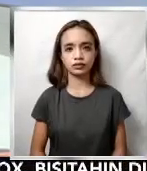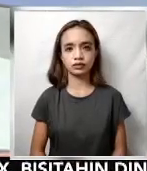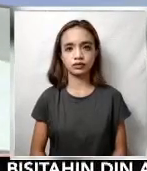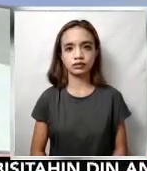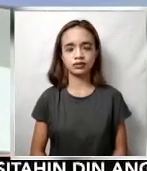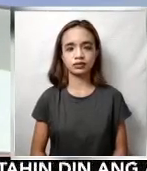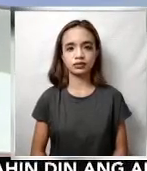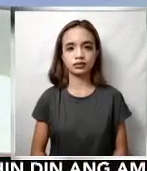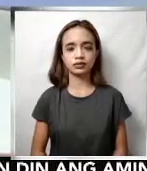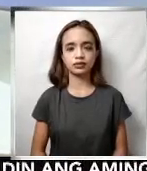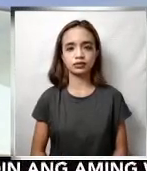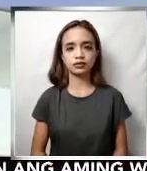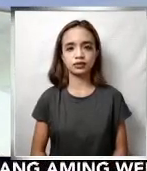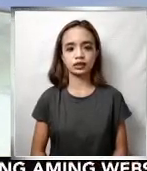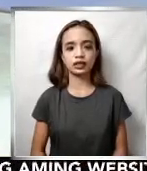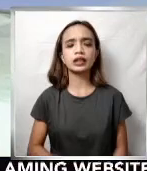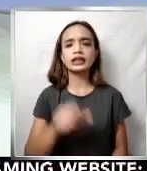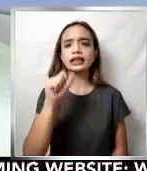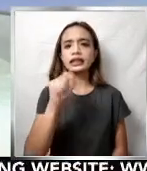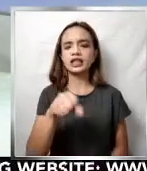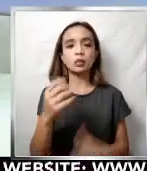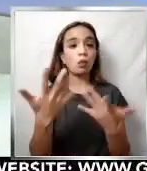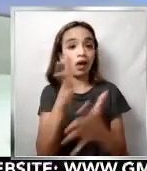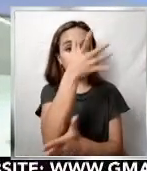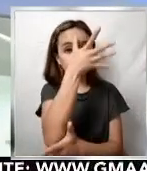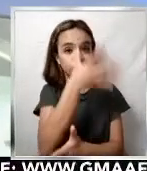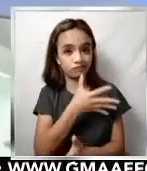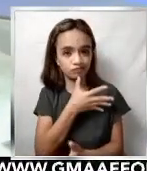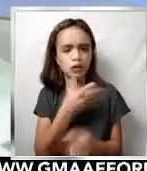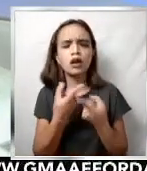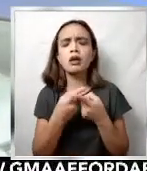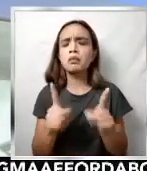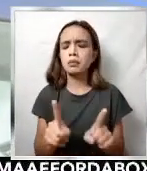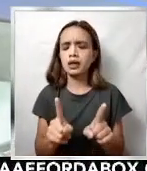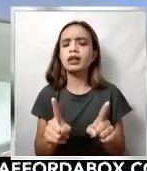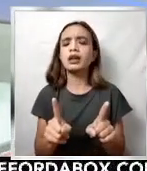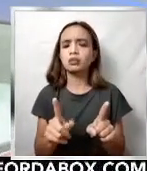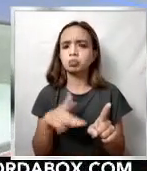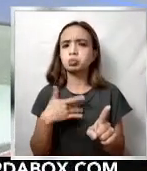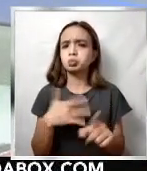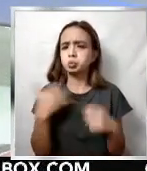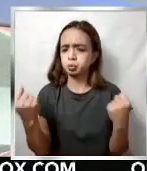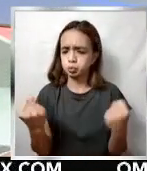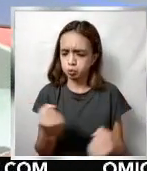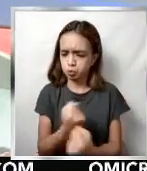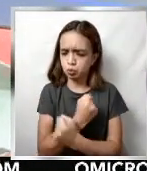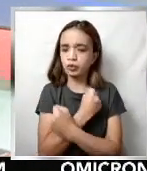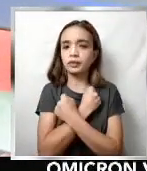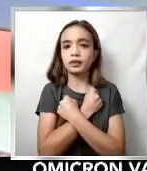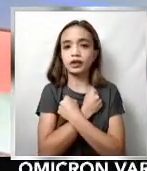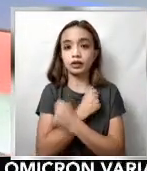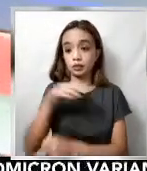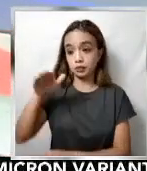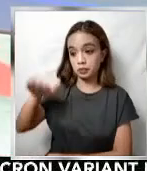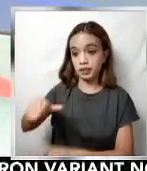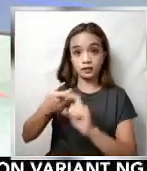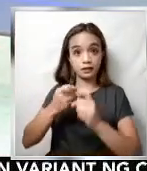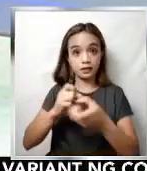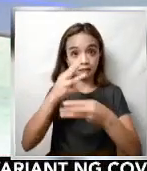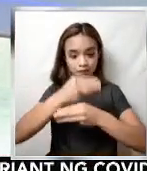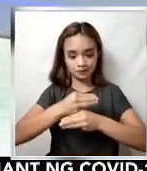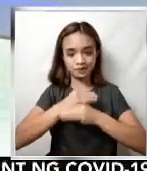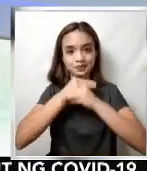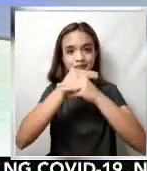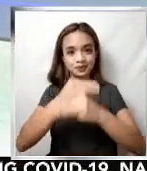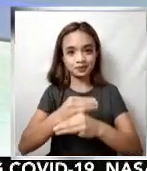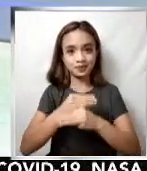ulila man sa magulang pero punong-puno ng pagmamahal ang isang batang taga Masbate Province bilang sukli sa pamilyang